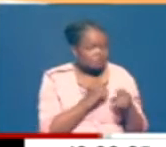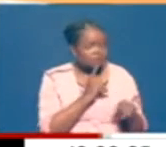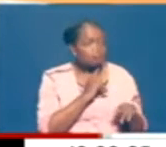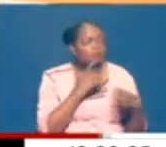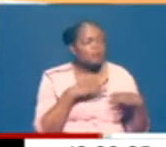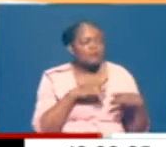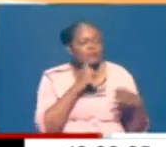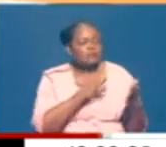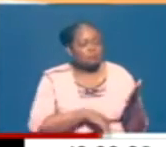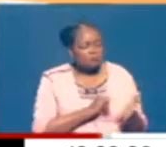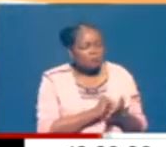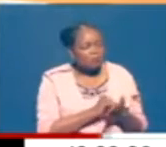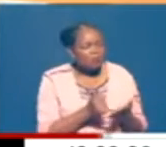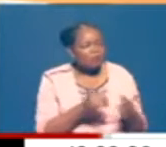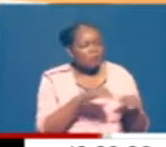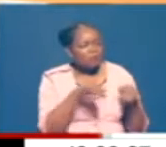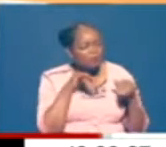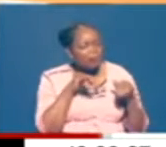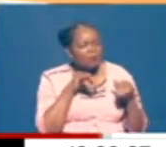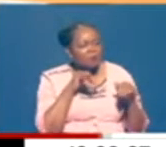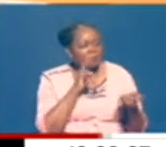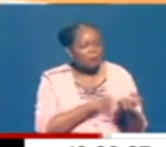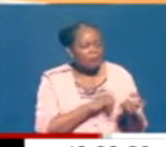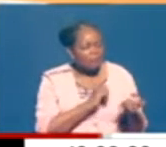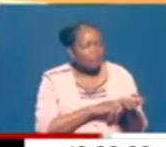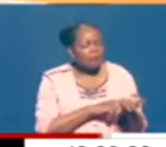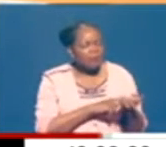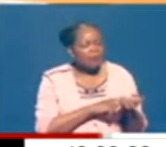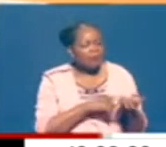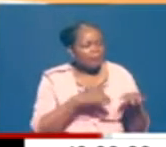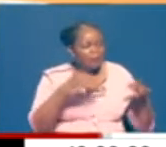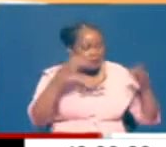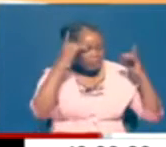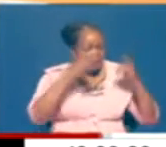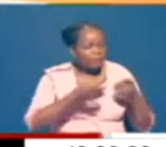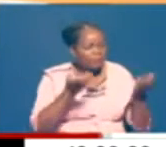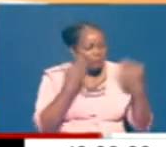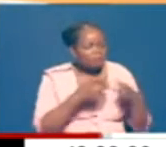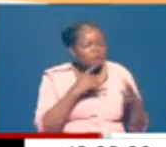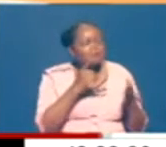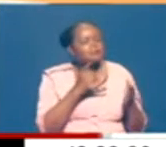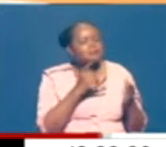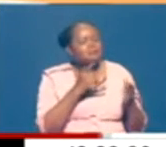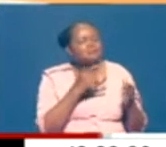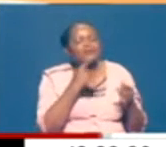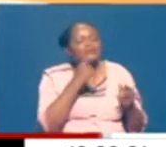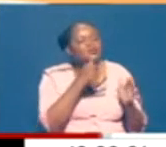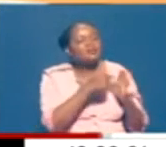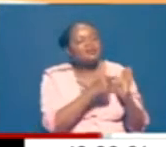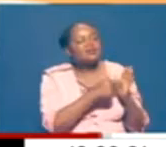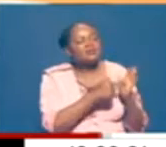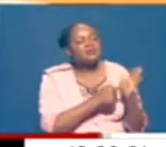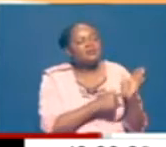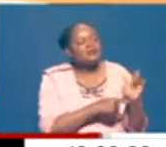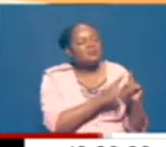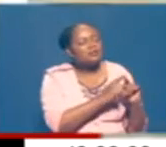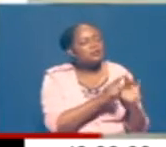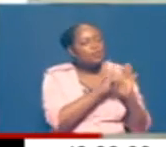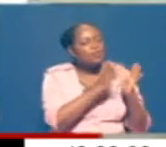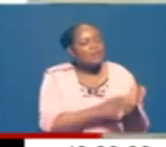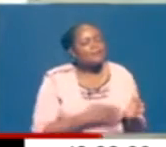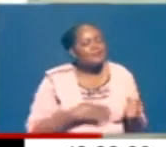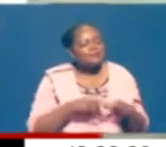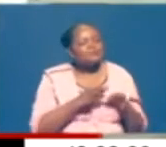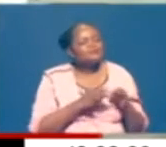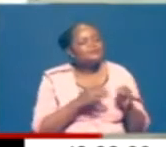wakisema tusubiri tu wakati ambapo uamuzi utakuwa umekamilika tuambiwe ni hivi na hivi wamesema. Kama wakili, hebu tueleze kwa lugha